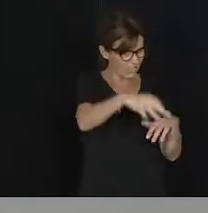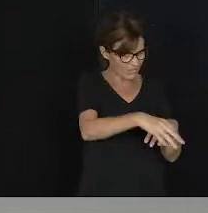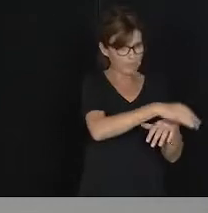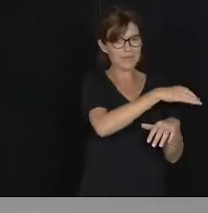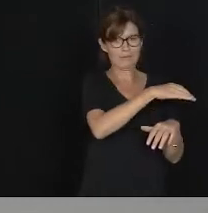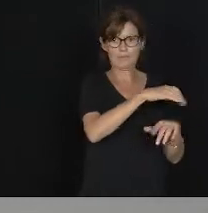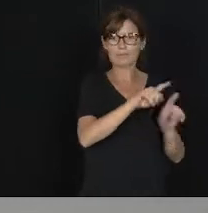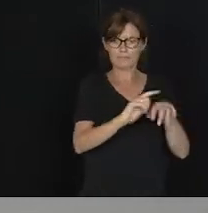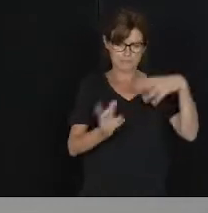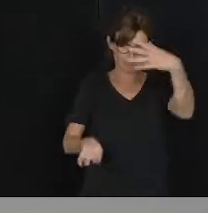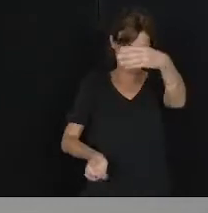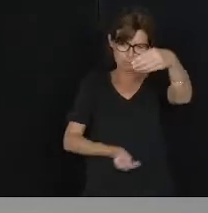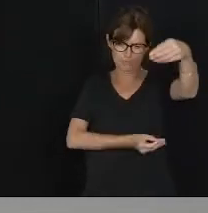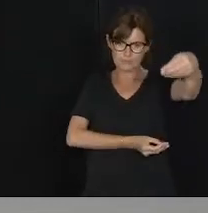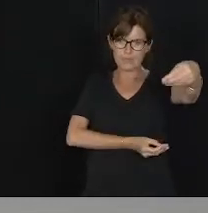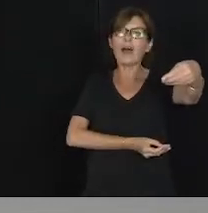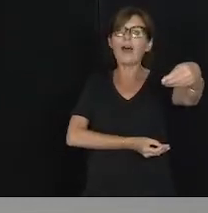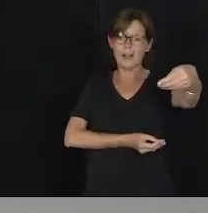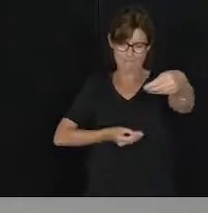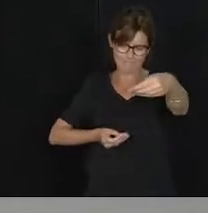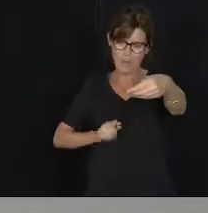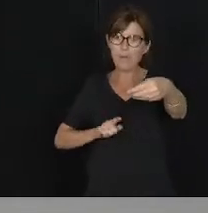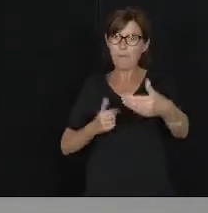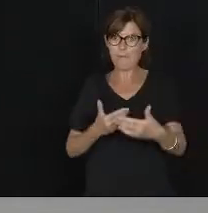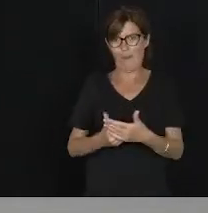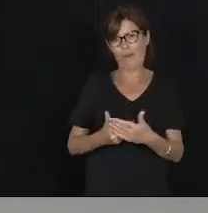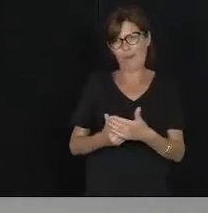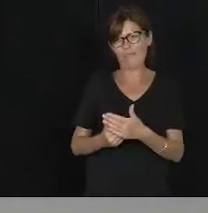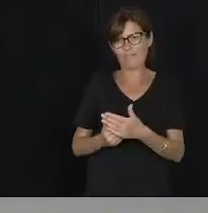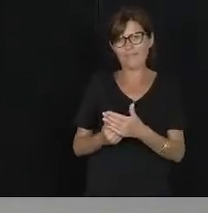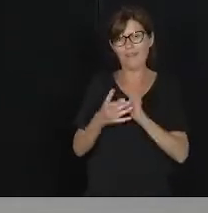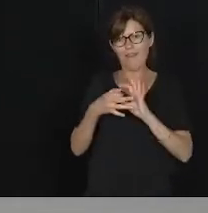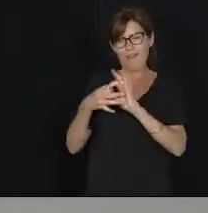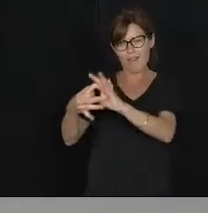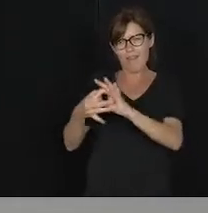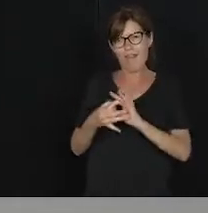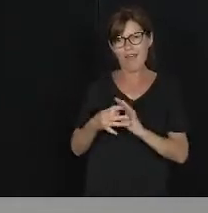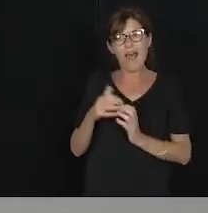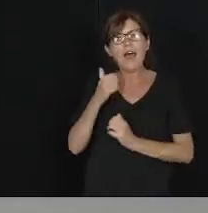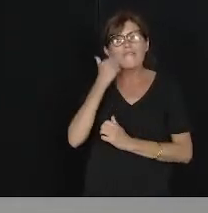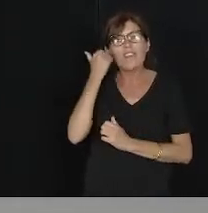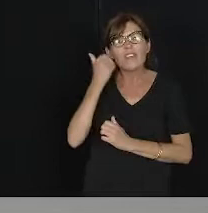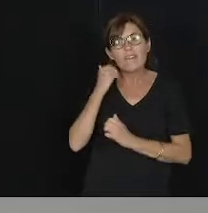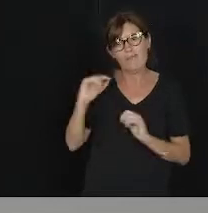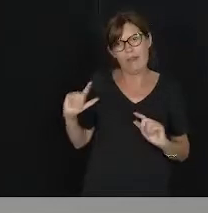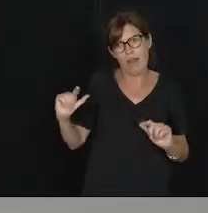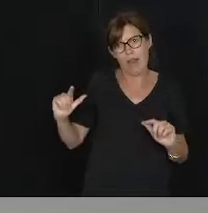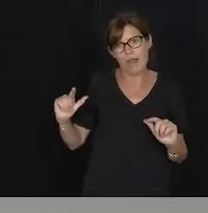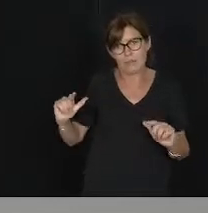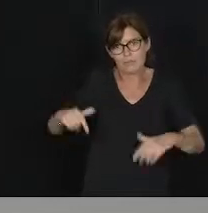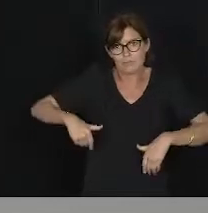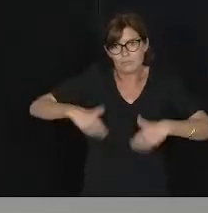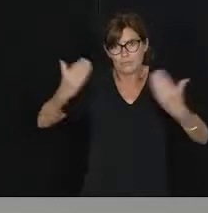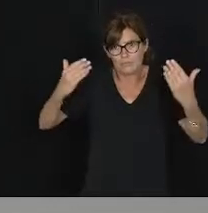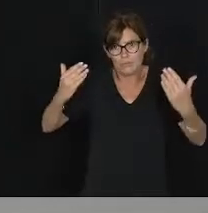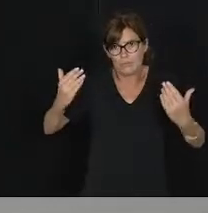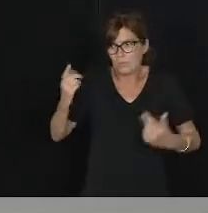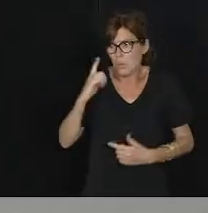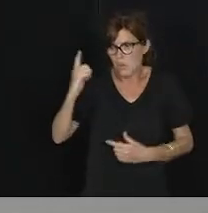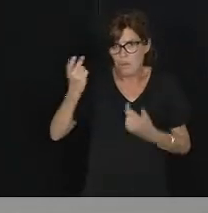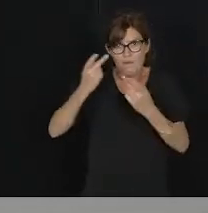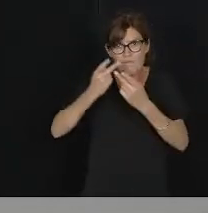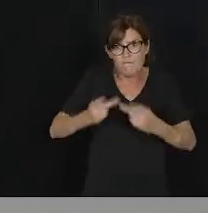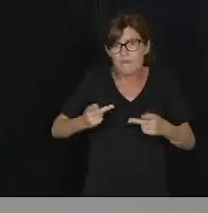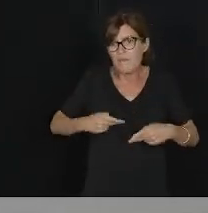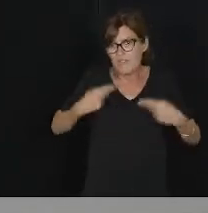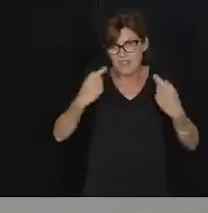preuve, le signe d'un lien affectif qui serait maintenu malgré ce désaccord des quotidiens. Et ces coïncidences